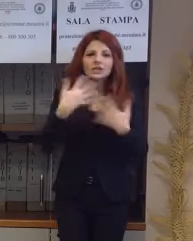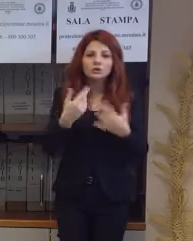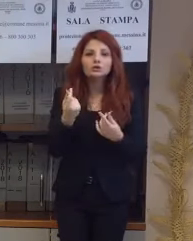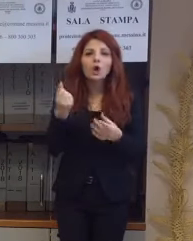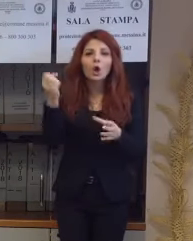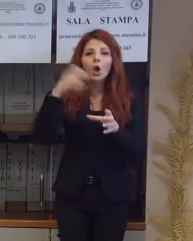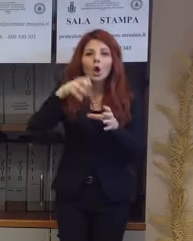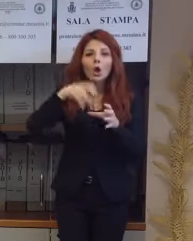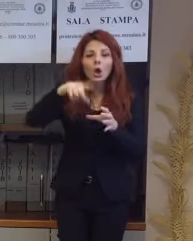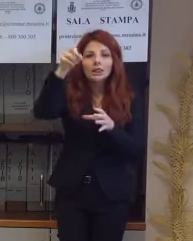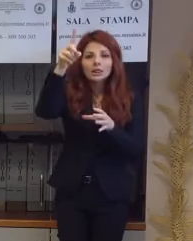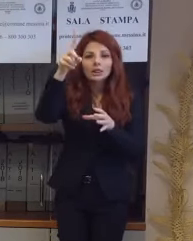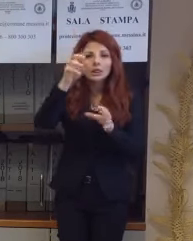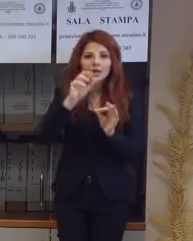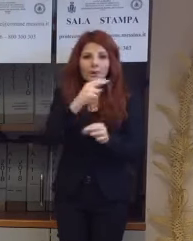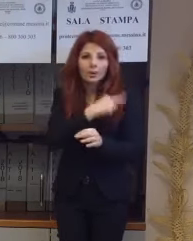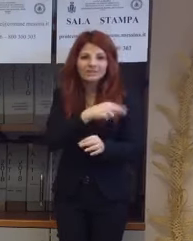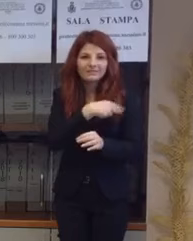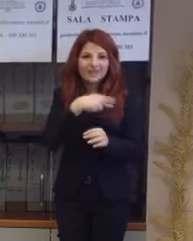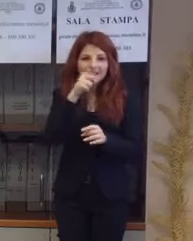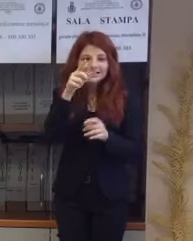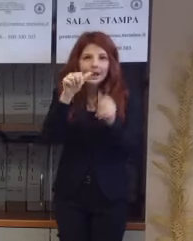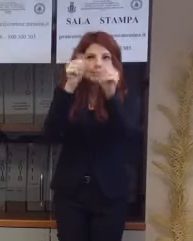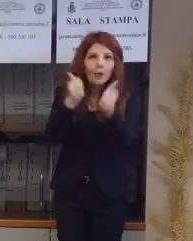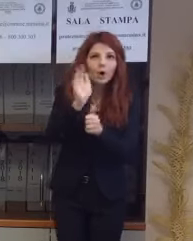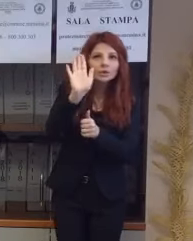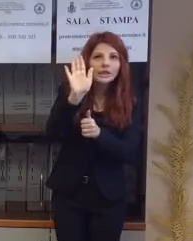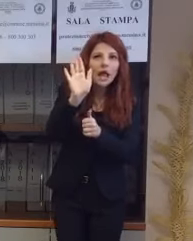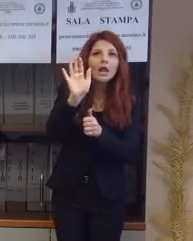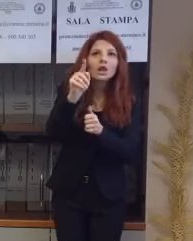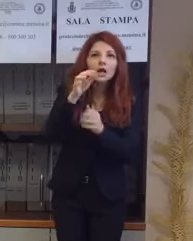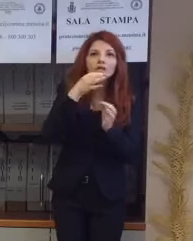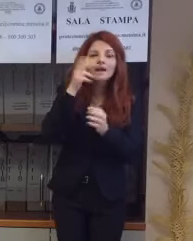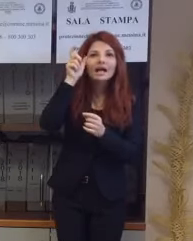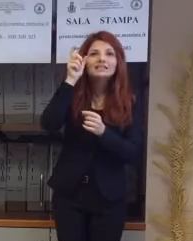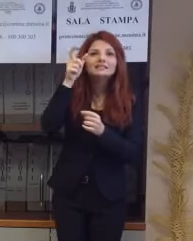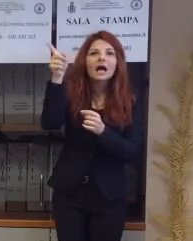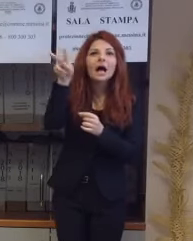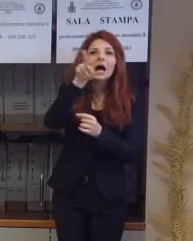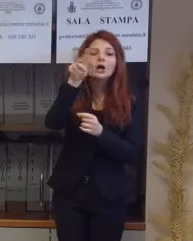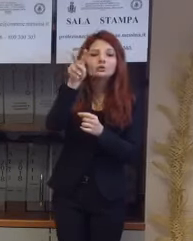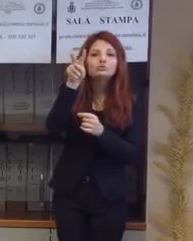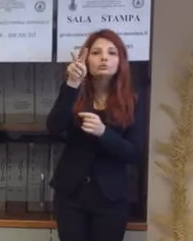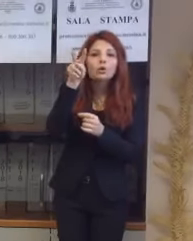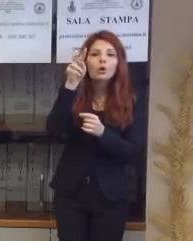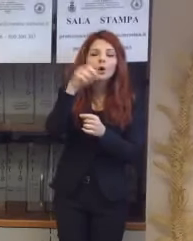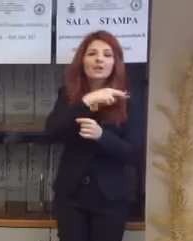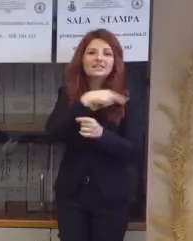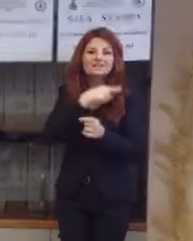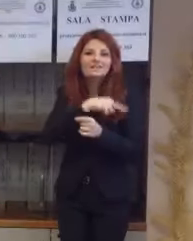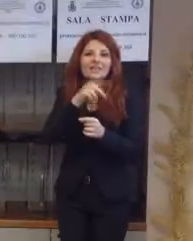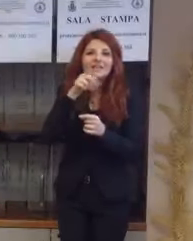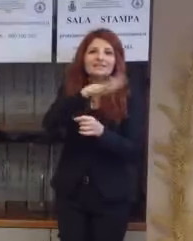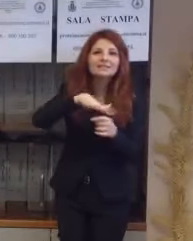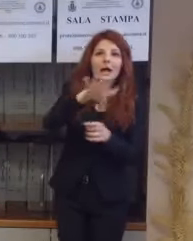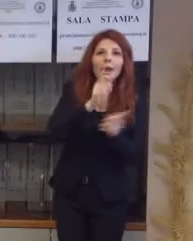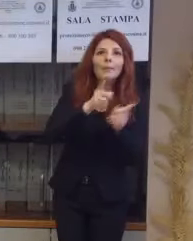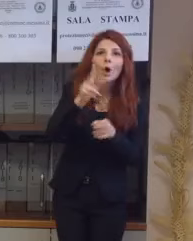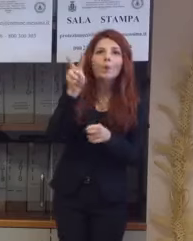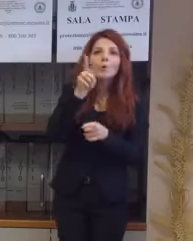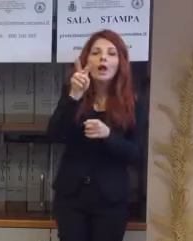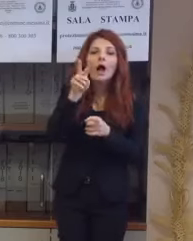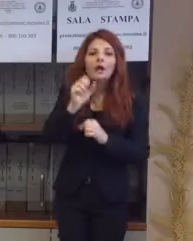tuo imprenditore. Questo significa uno Stato che ha fiducia. Ecco, questo sì. È ovvio che in tutto questo ci sarà chi tenterà